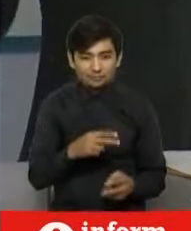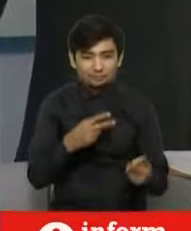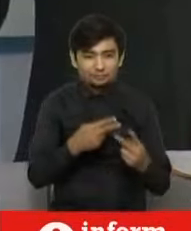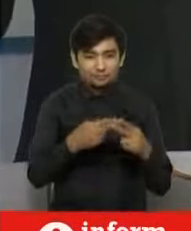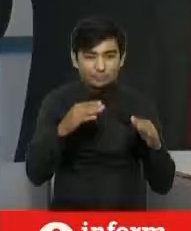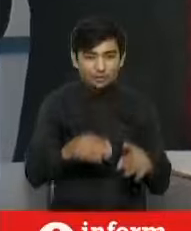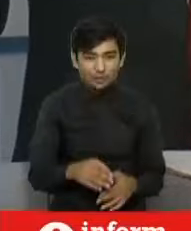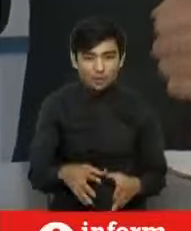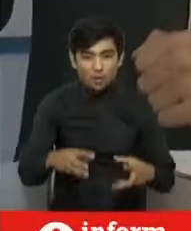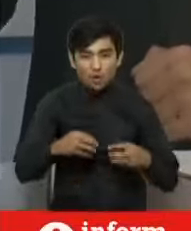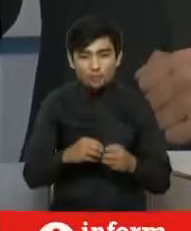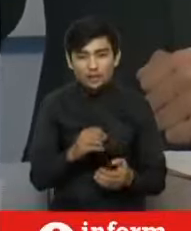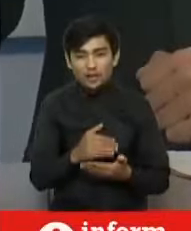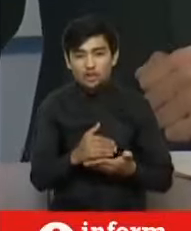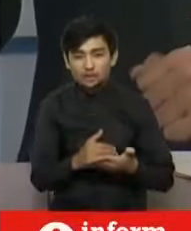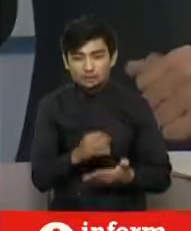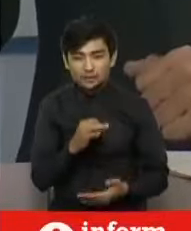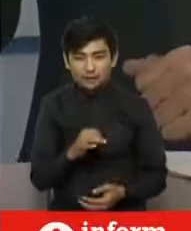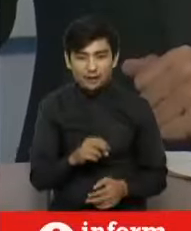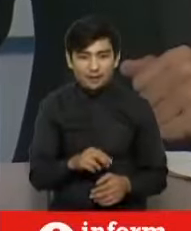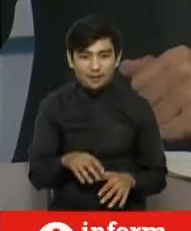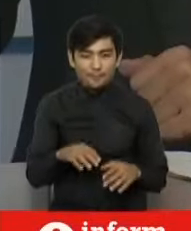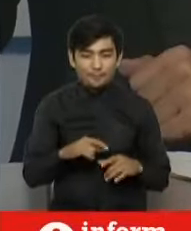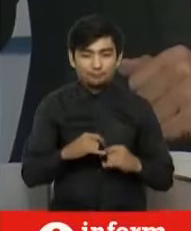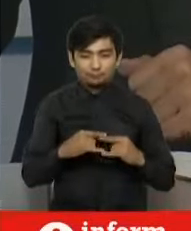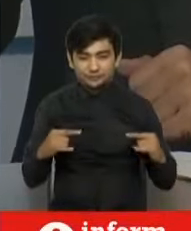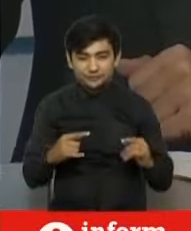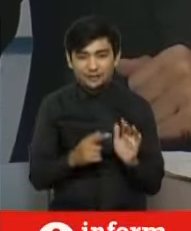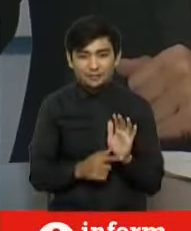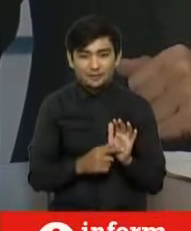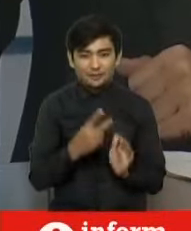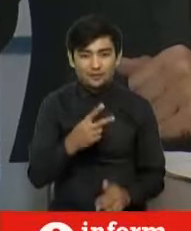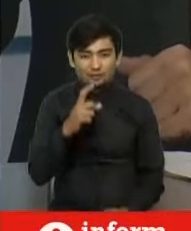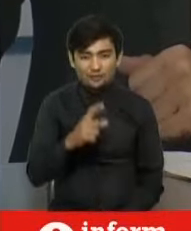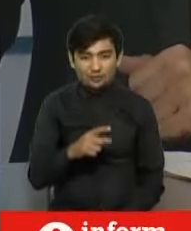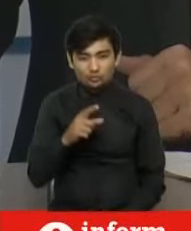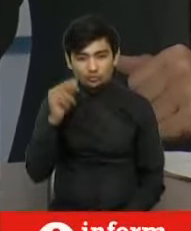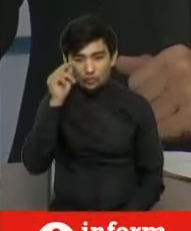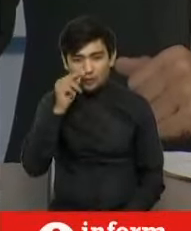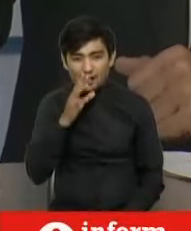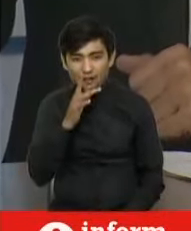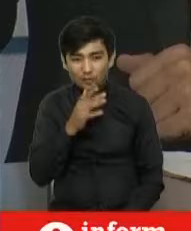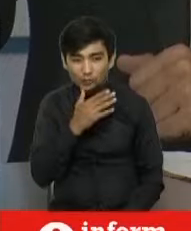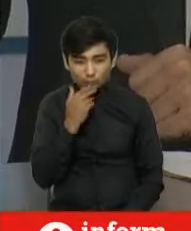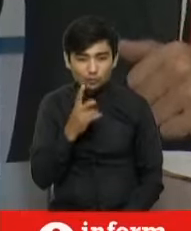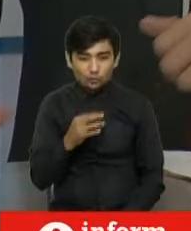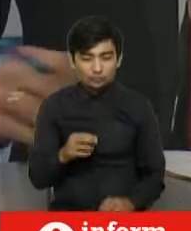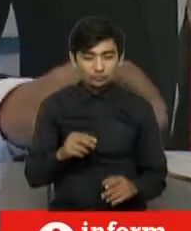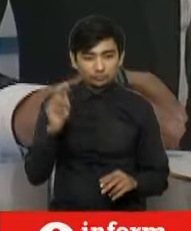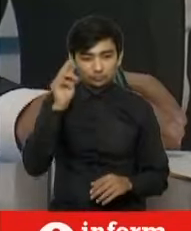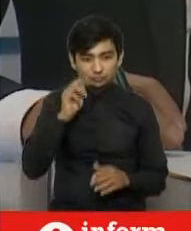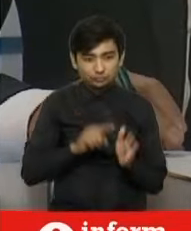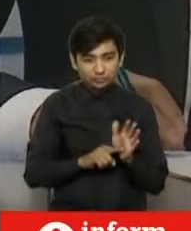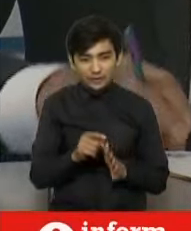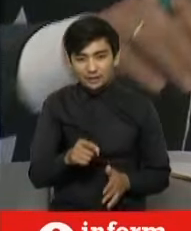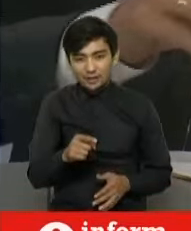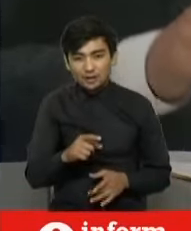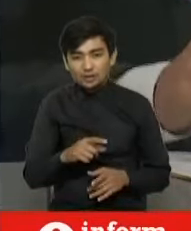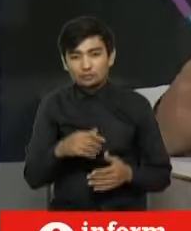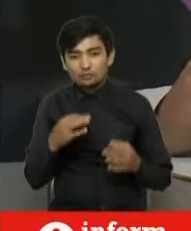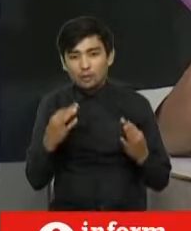колонии общего режима. За парты сели 72 заключенных совсем не школьного возраста. На свободе они так и не